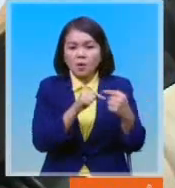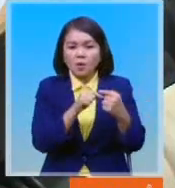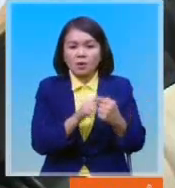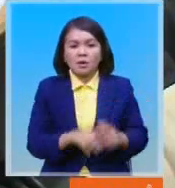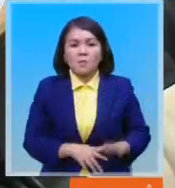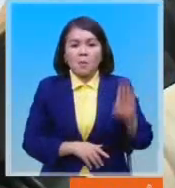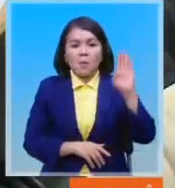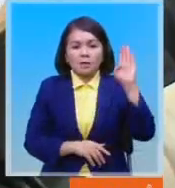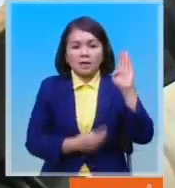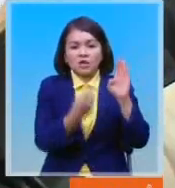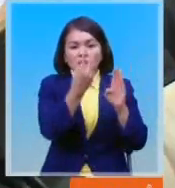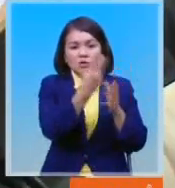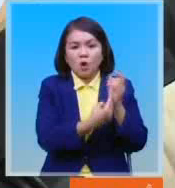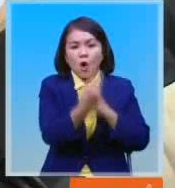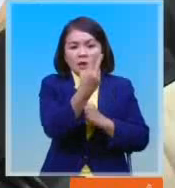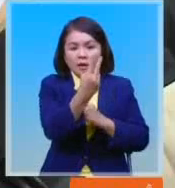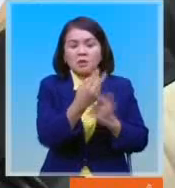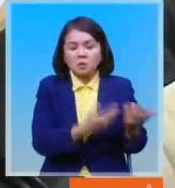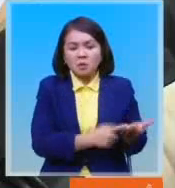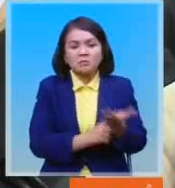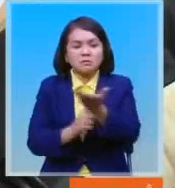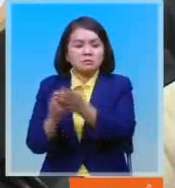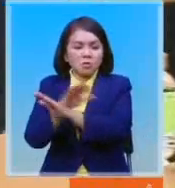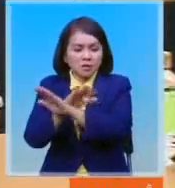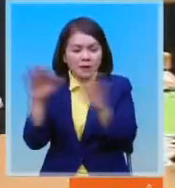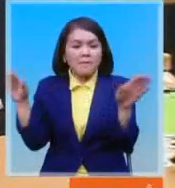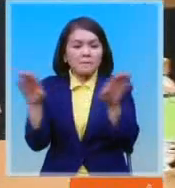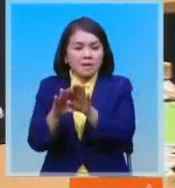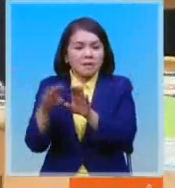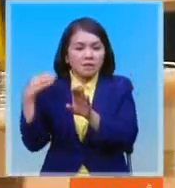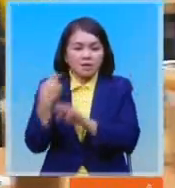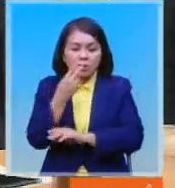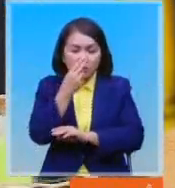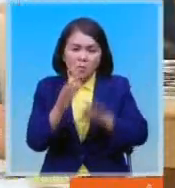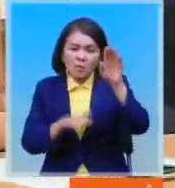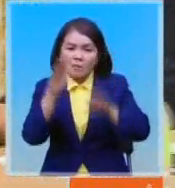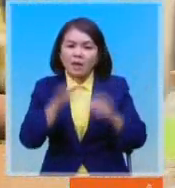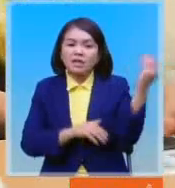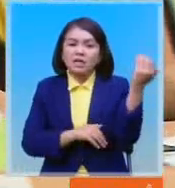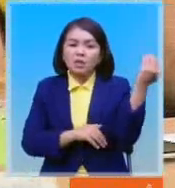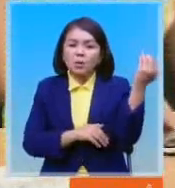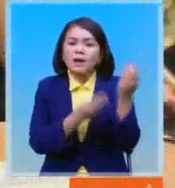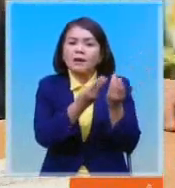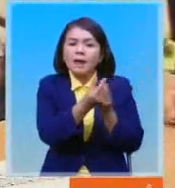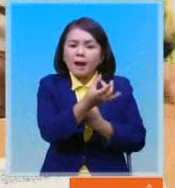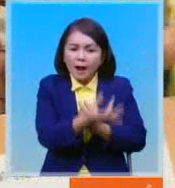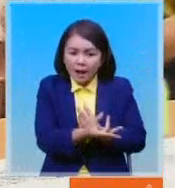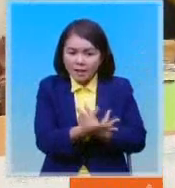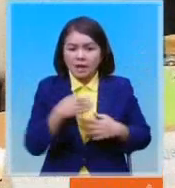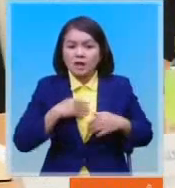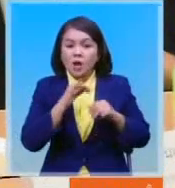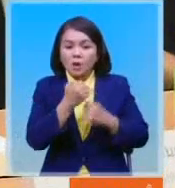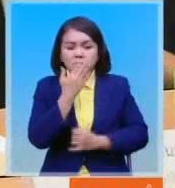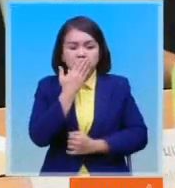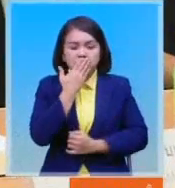นไปทำให้ตลอดสัปดาห์ที่ผ่านมามีการคาดเดาว่าจะเป็นช่องไหนบ้างแต่จนถึงขณะนี้บรรดาเจ้าของช่องยังปิดปาก